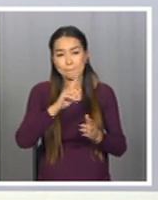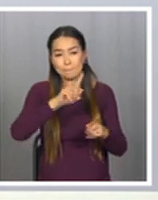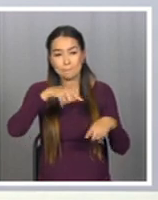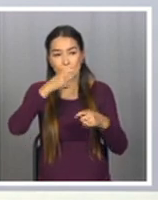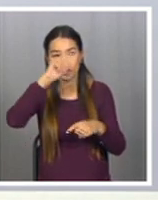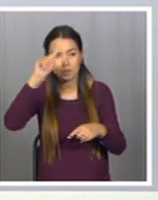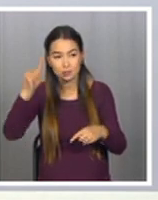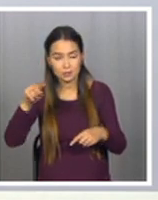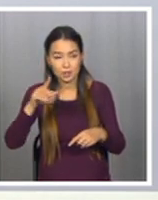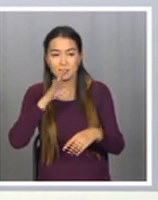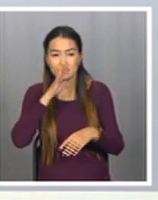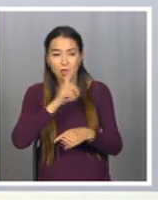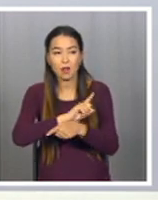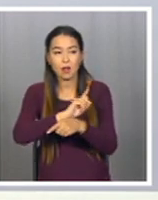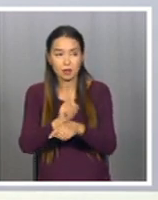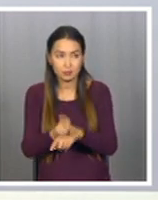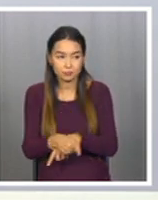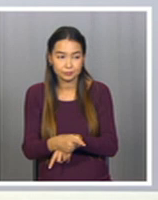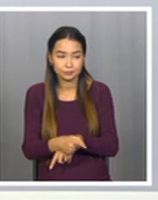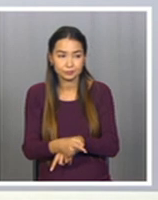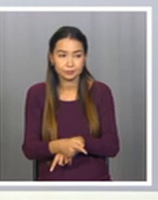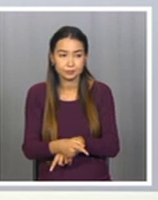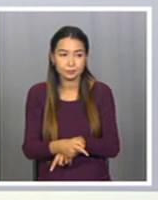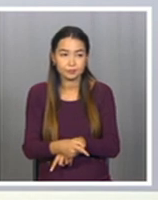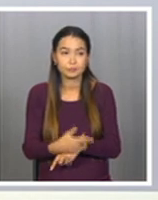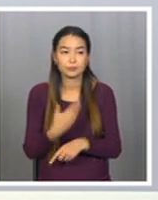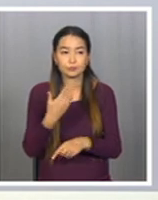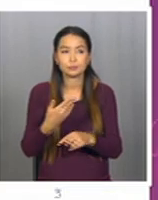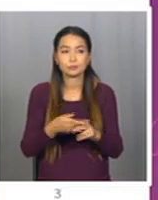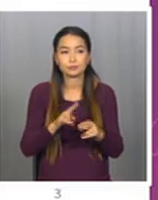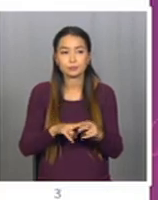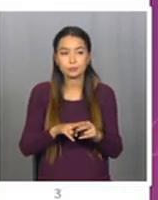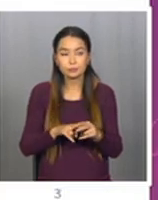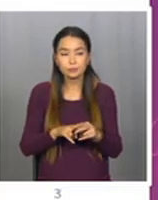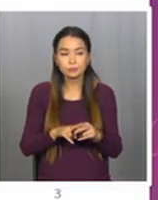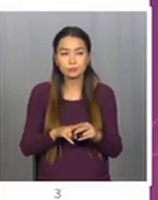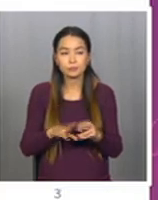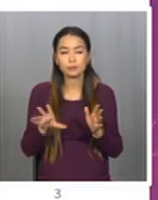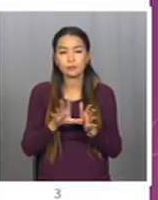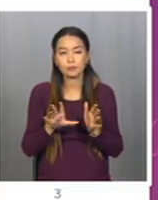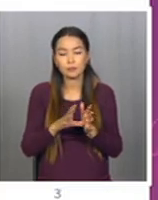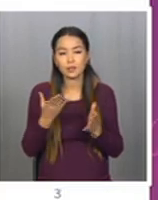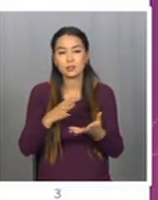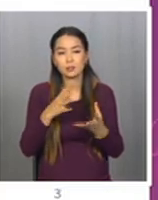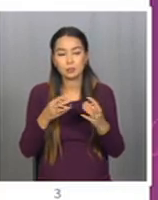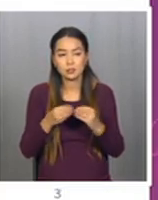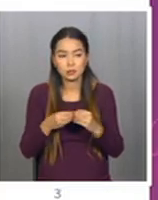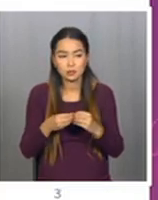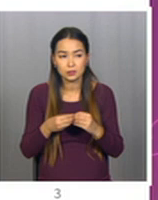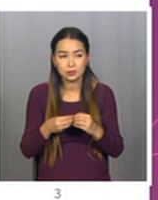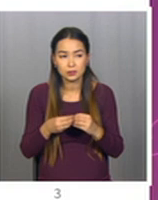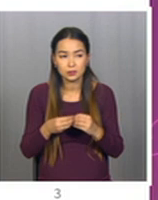тілінің бағытында тұрақты тоқ ағады. Және бұл жердегі тоқтың шамасын